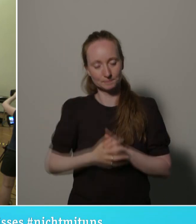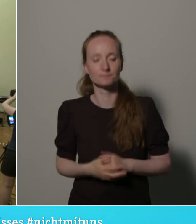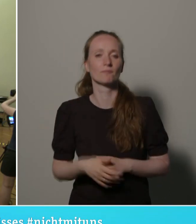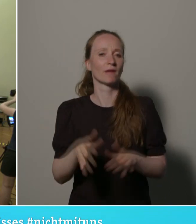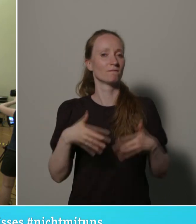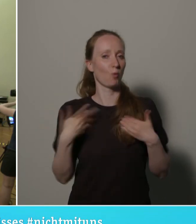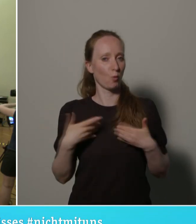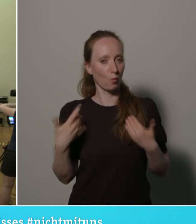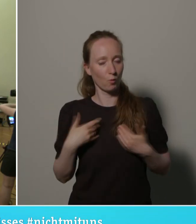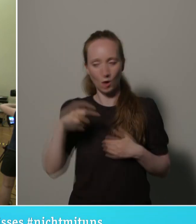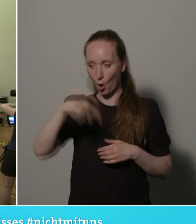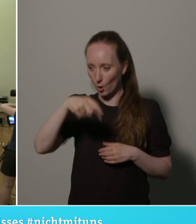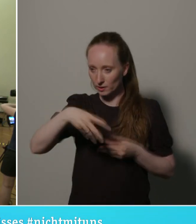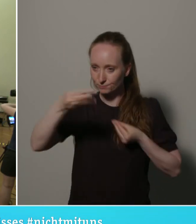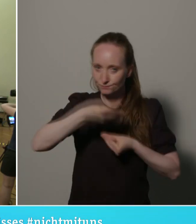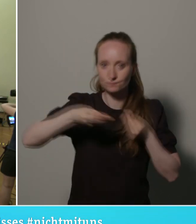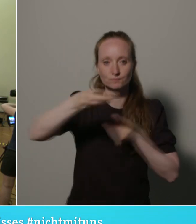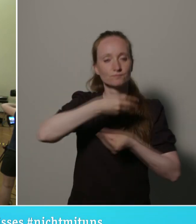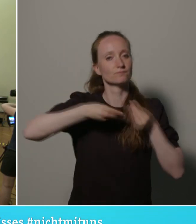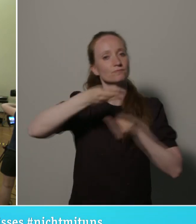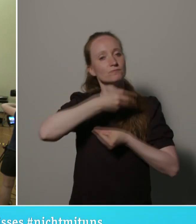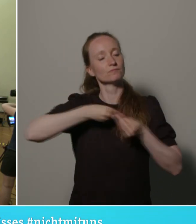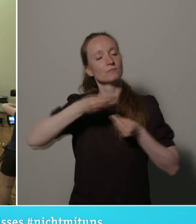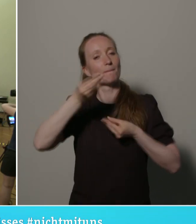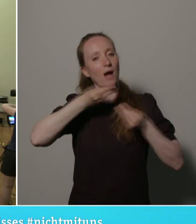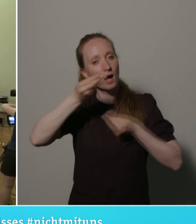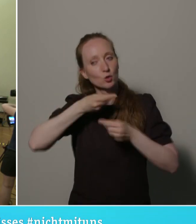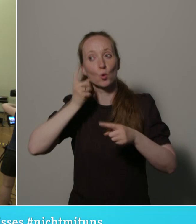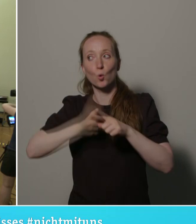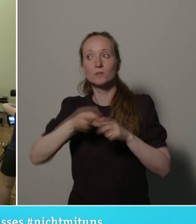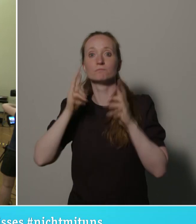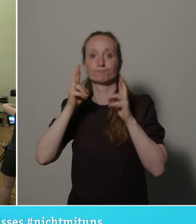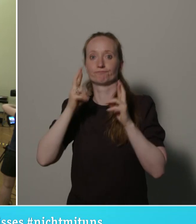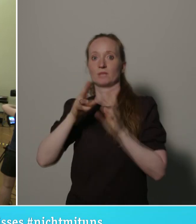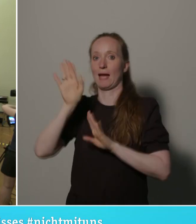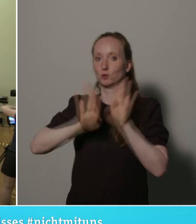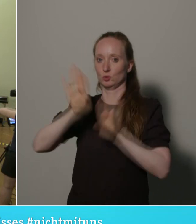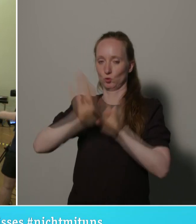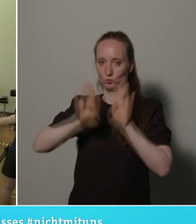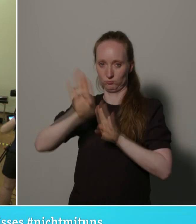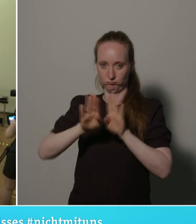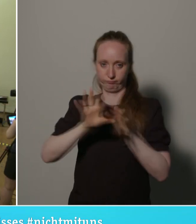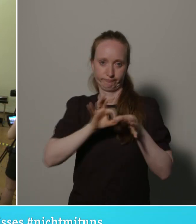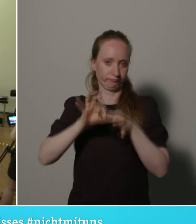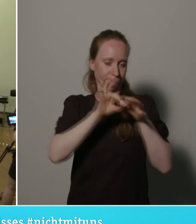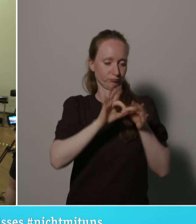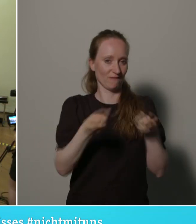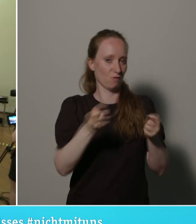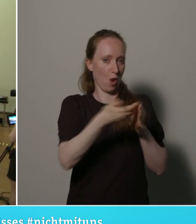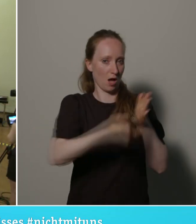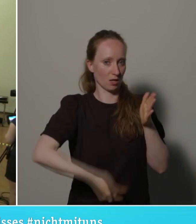dass wir heute hier auch in die Beratung und hoffentlich auch in die Abstimmung zu dieser Vorlage